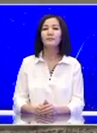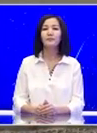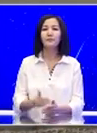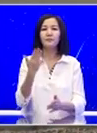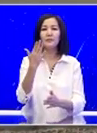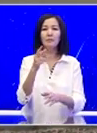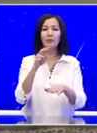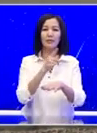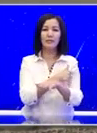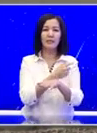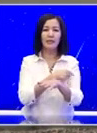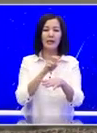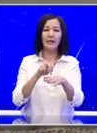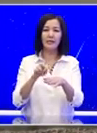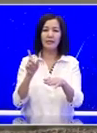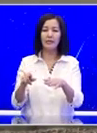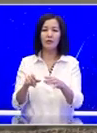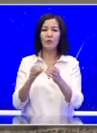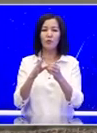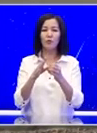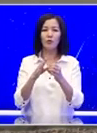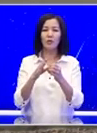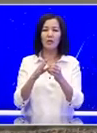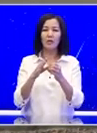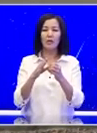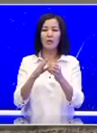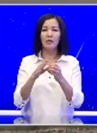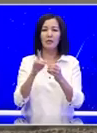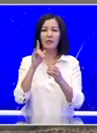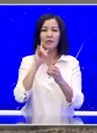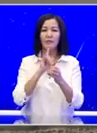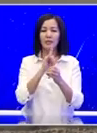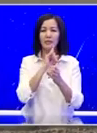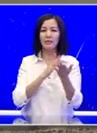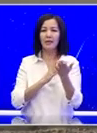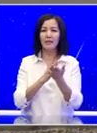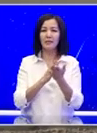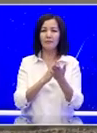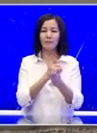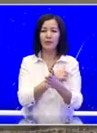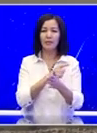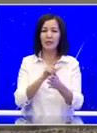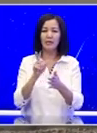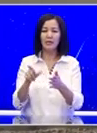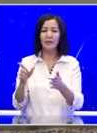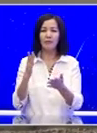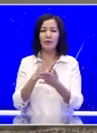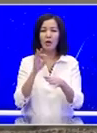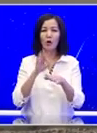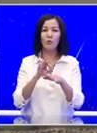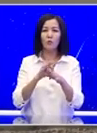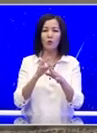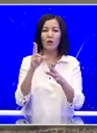дәрігер, 14 кіші медицина қызметкерлері келген. Егер науқастар саны көбейтіп, науқастарымыз жұмыс істей